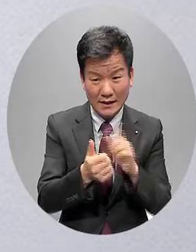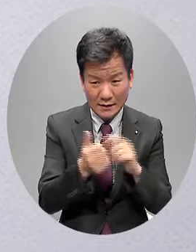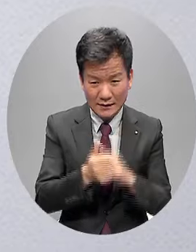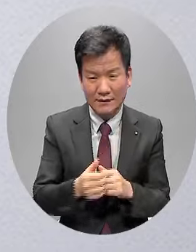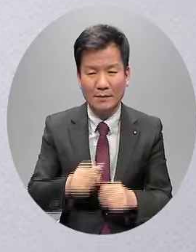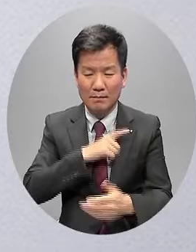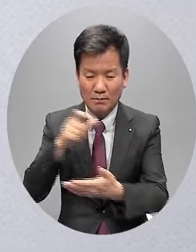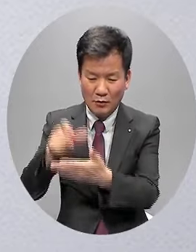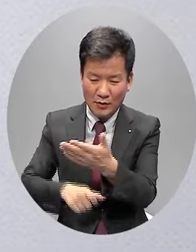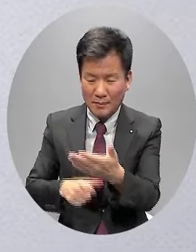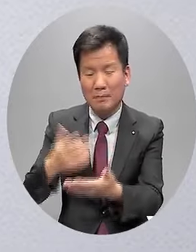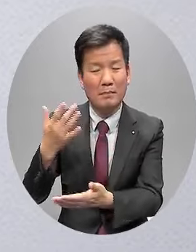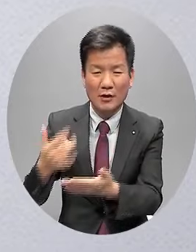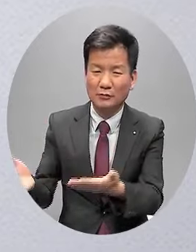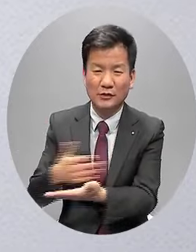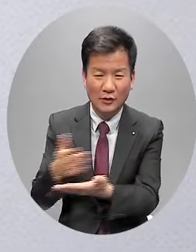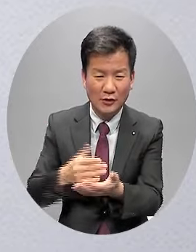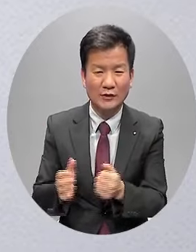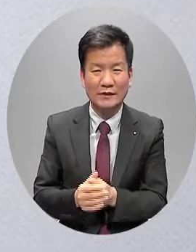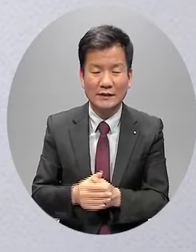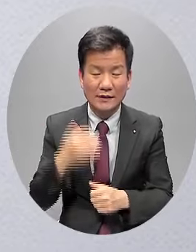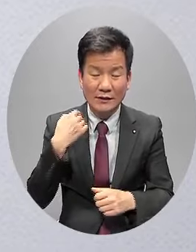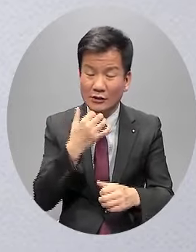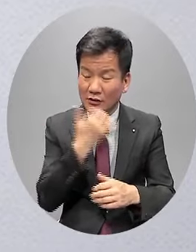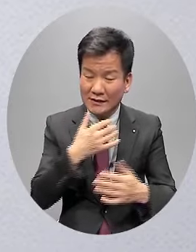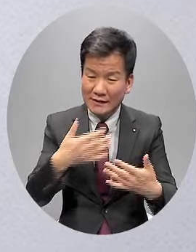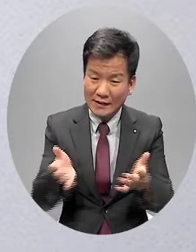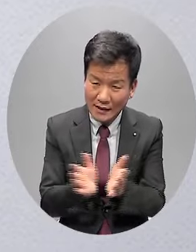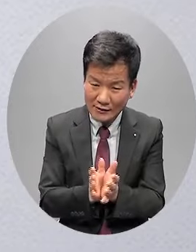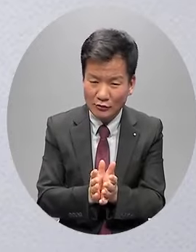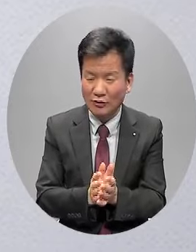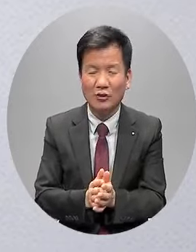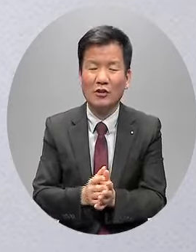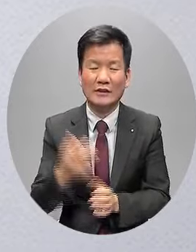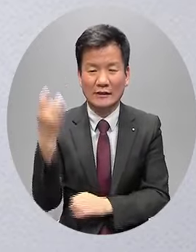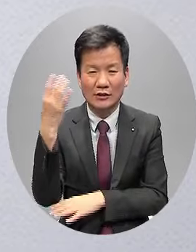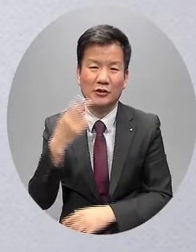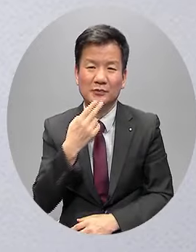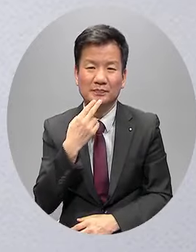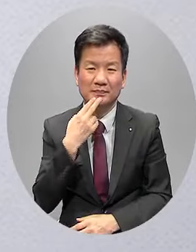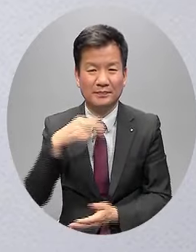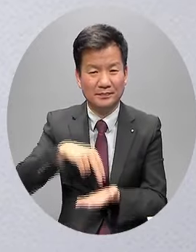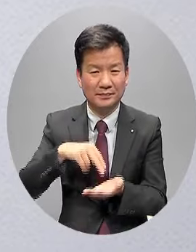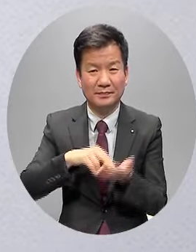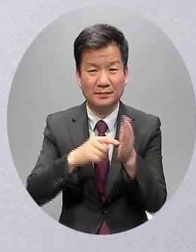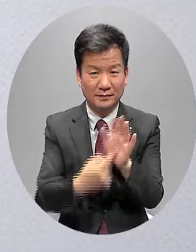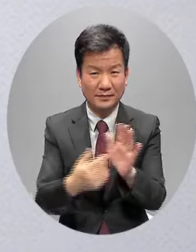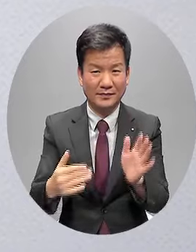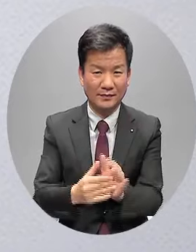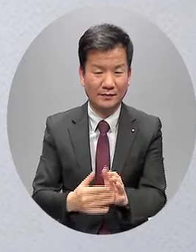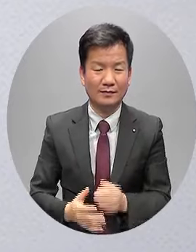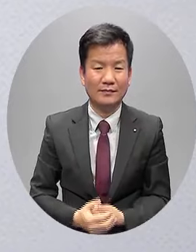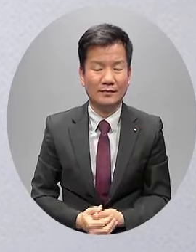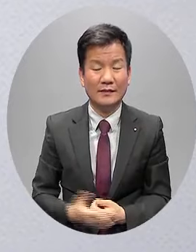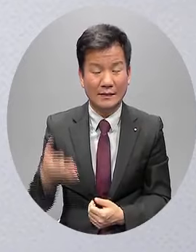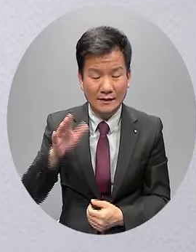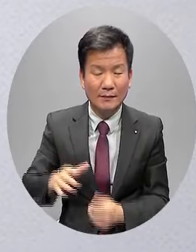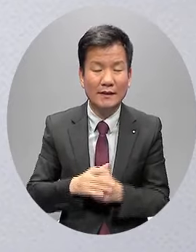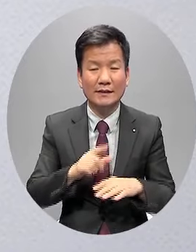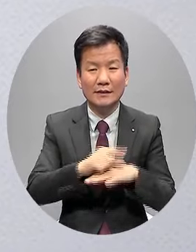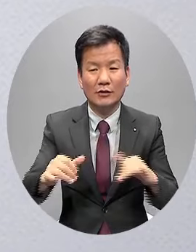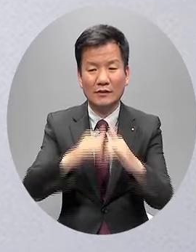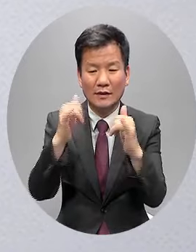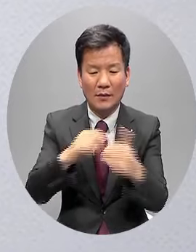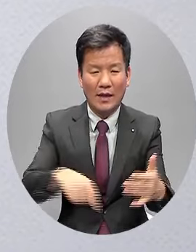발기인에 포함되지 않았고 특정 정당을 지지한다는 주장도 근거가 없다고 반했습니다 다만 지역